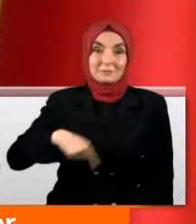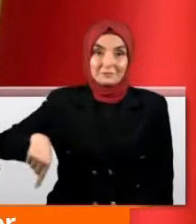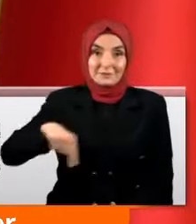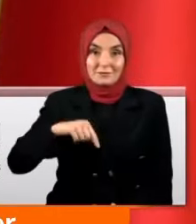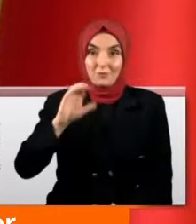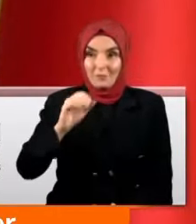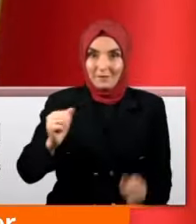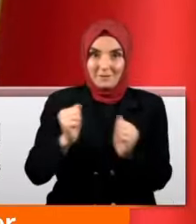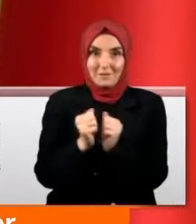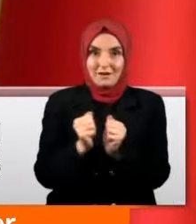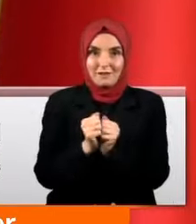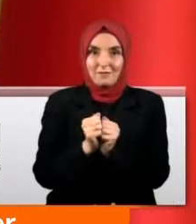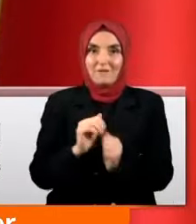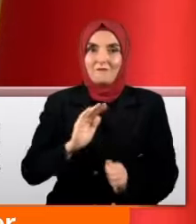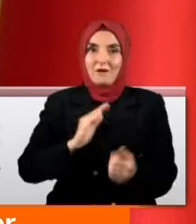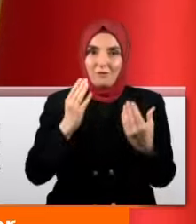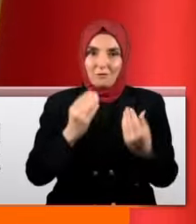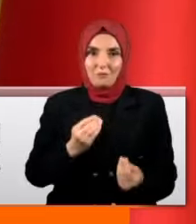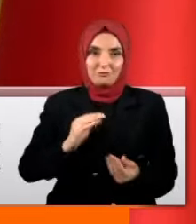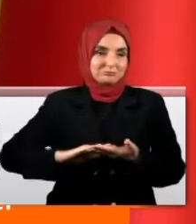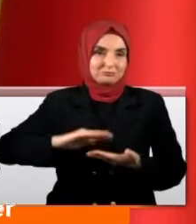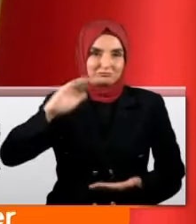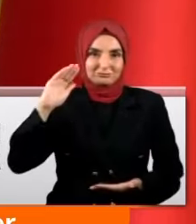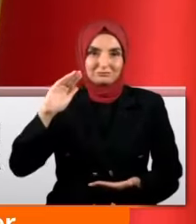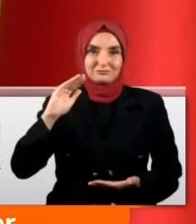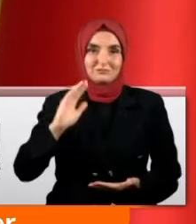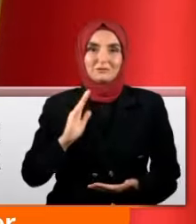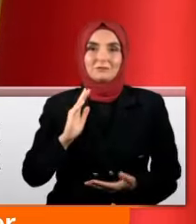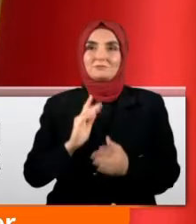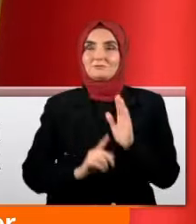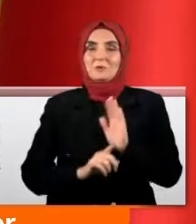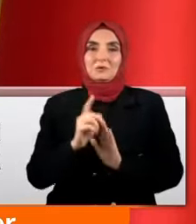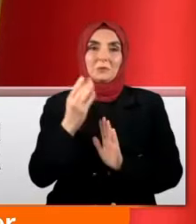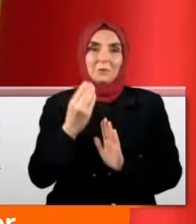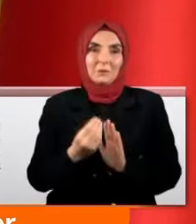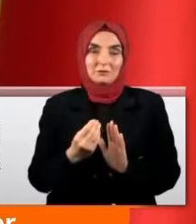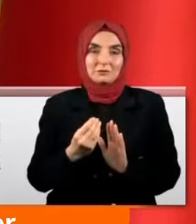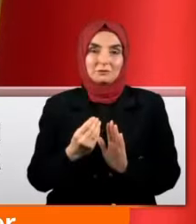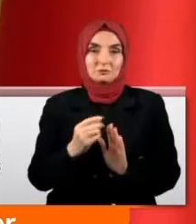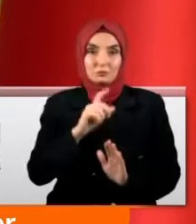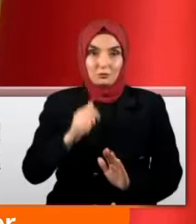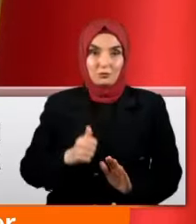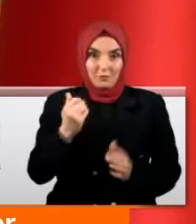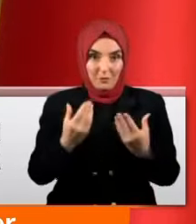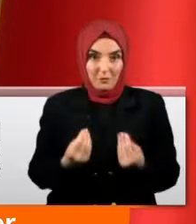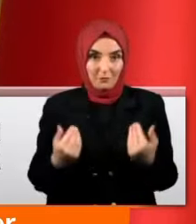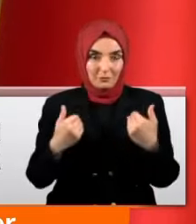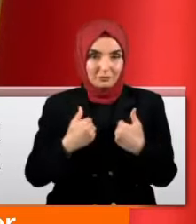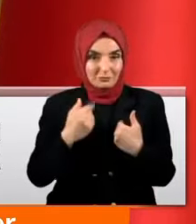olduk, bugünlere geldik. Eğer Cumhurbaşkanı olduysak, bunun tohumlamasını